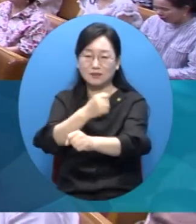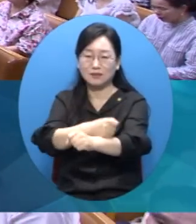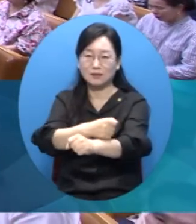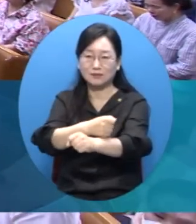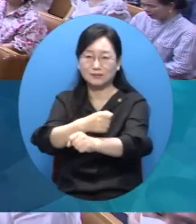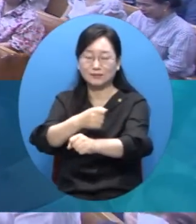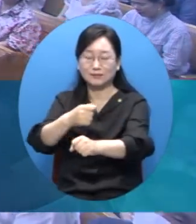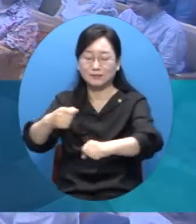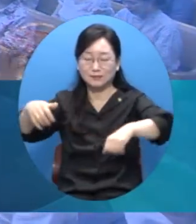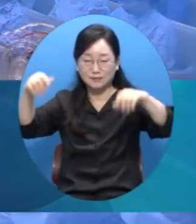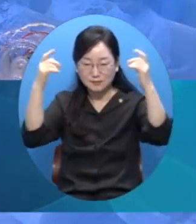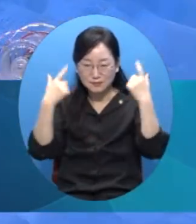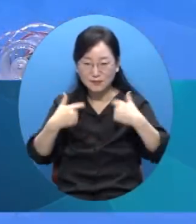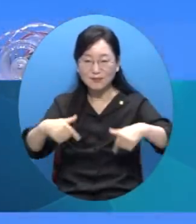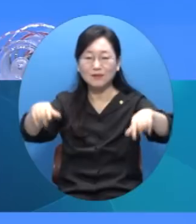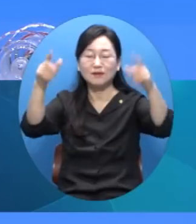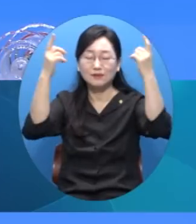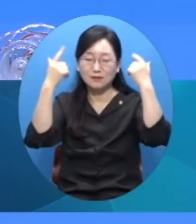사랑하사